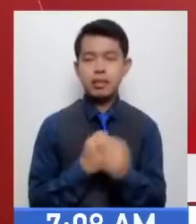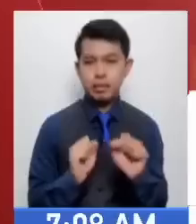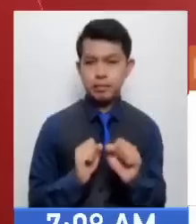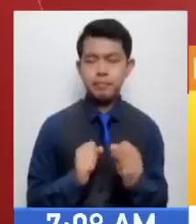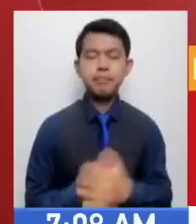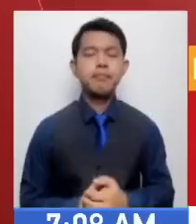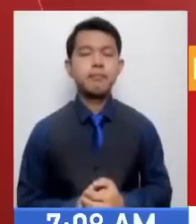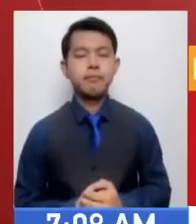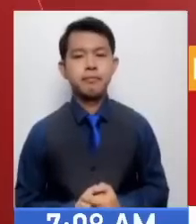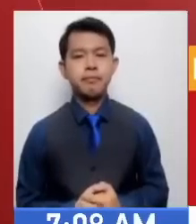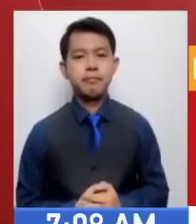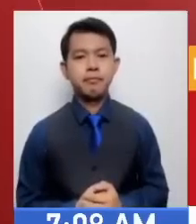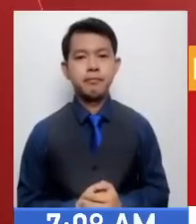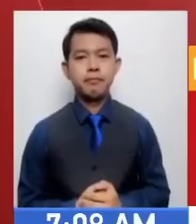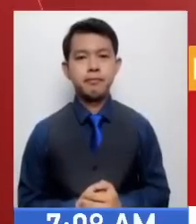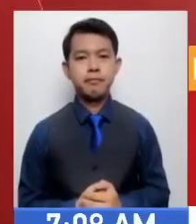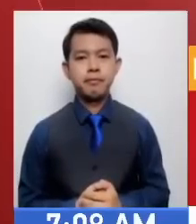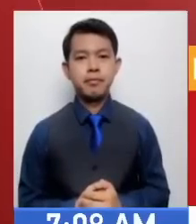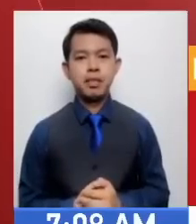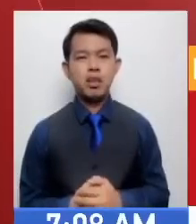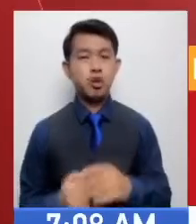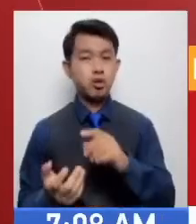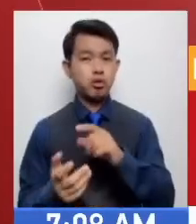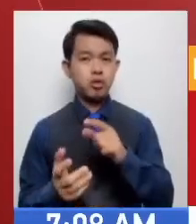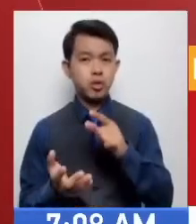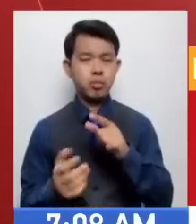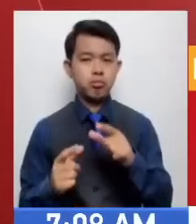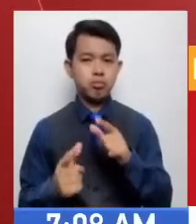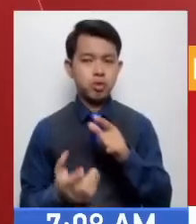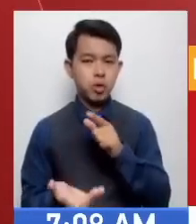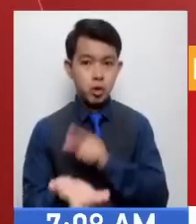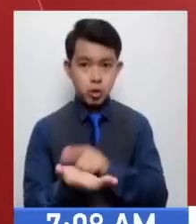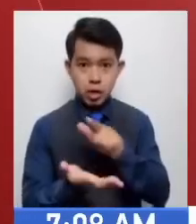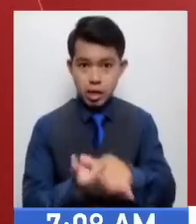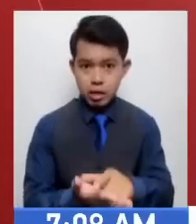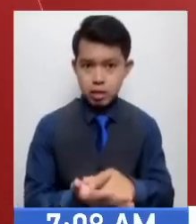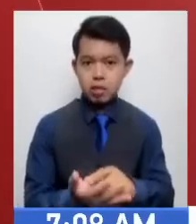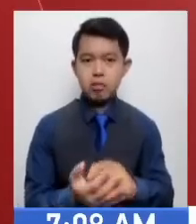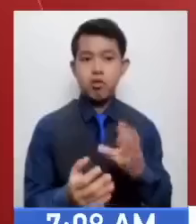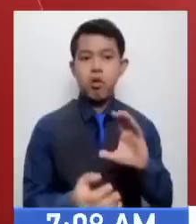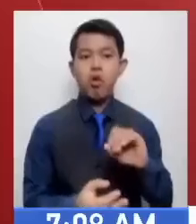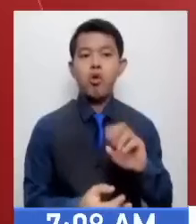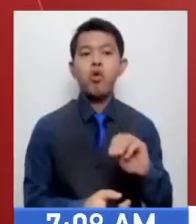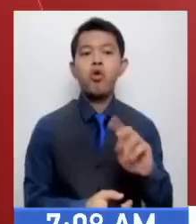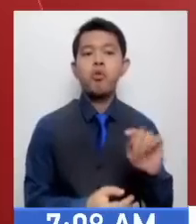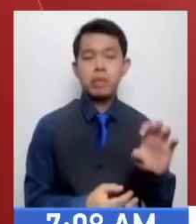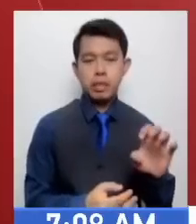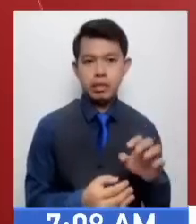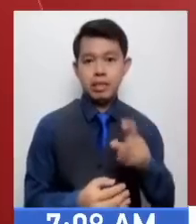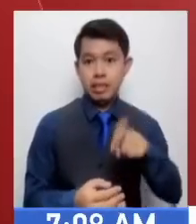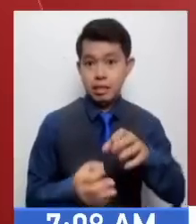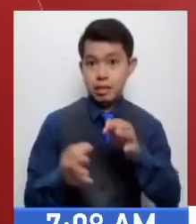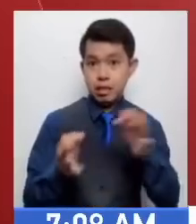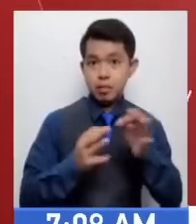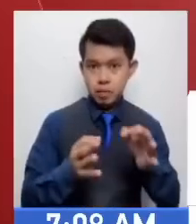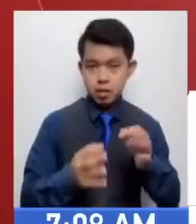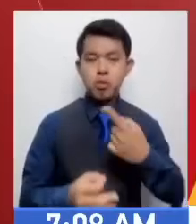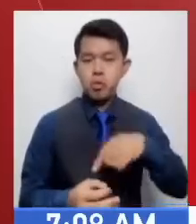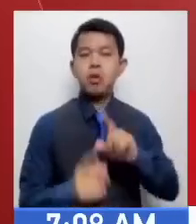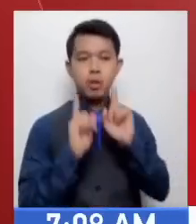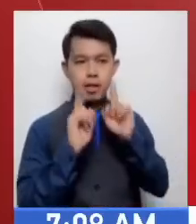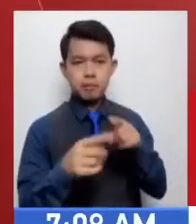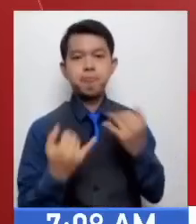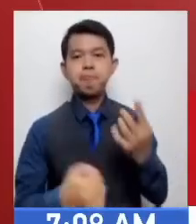ng Ethics Committee na siya po ay pinagpapaliwanag ay tutugunan po namin ngayong araw na ito. Mm-hmm. So, kapapadala po kami